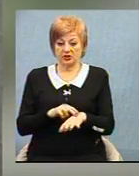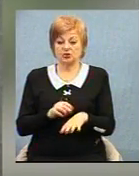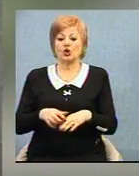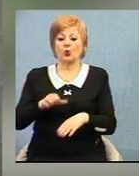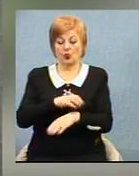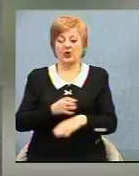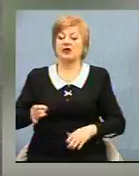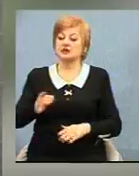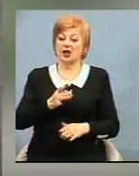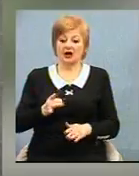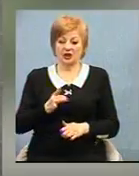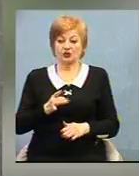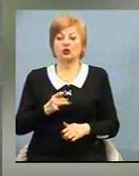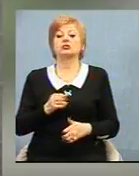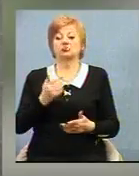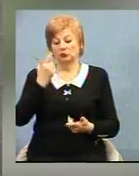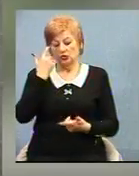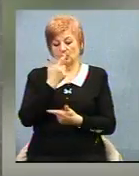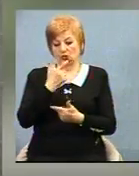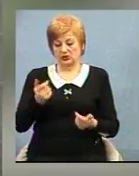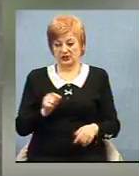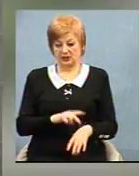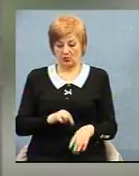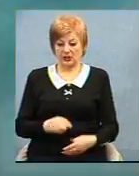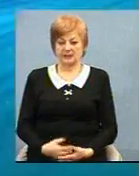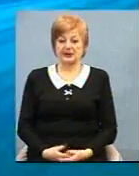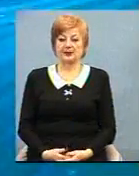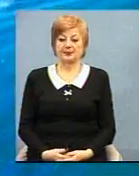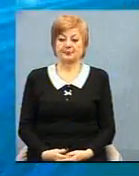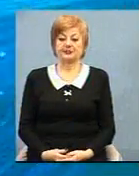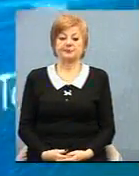Комунарського райвідділу поліції, повідомляє прес-служба патрульної поліції Запоріжжя.